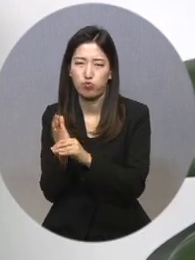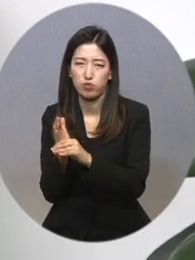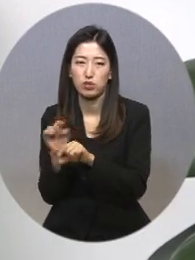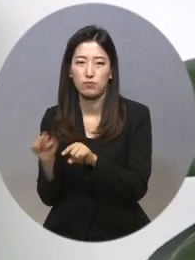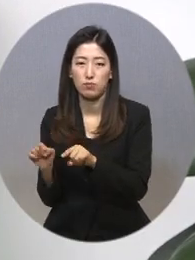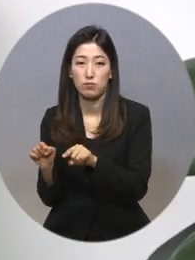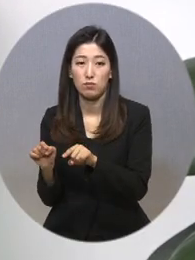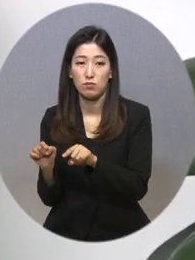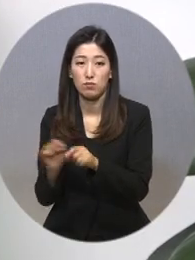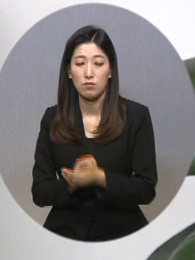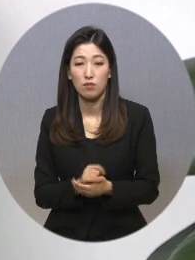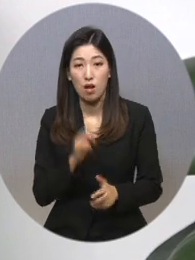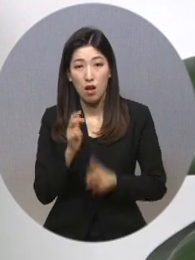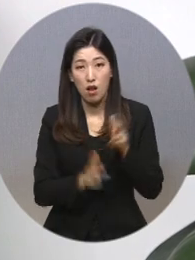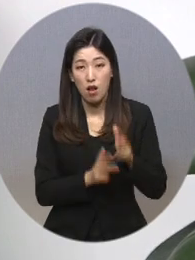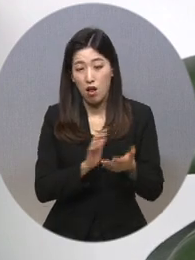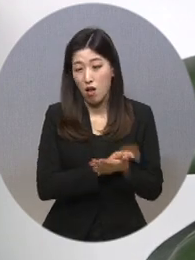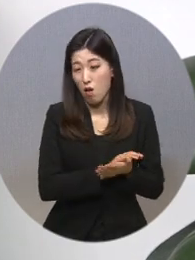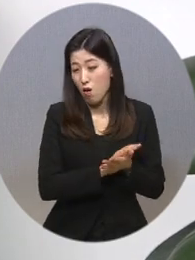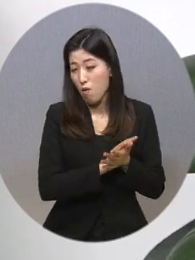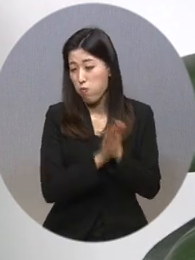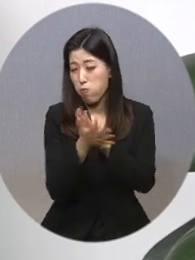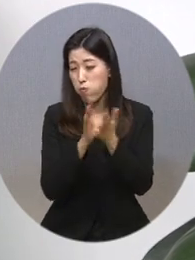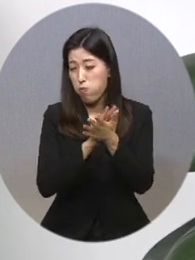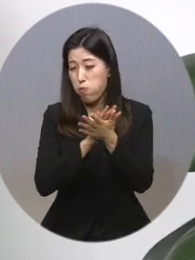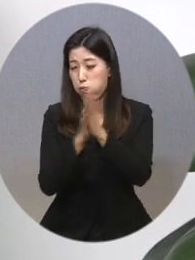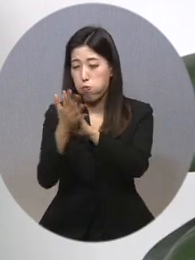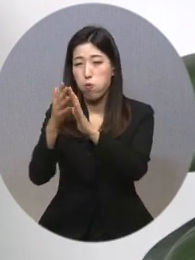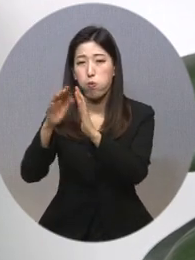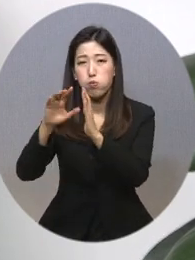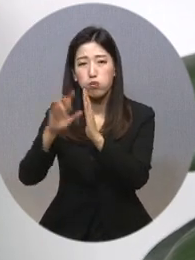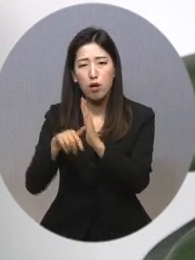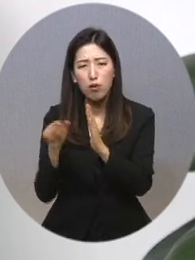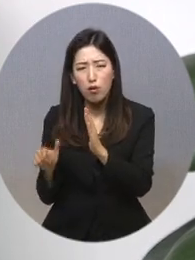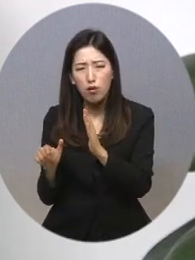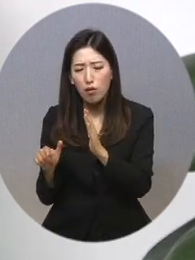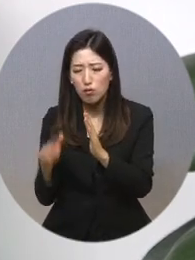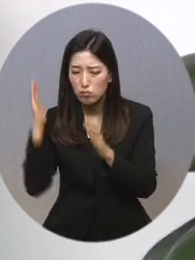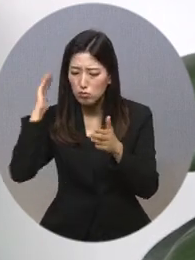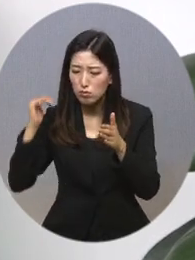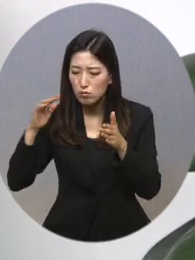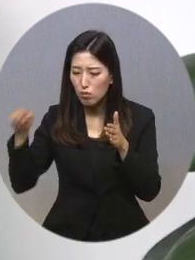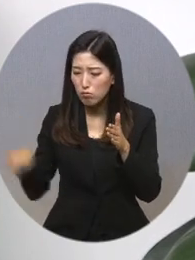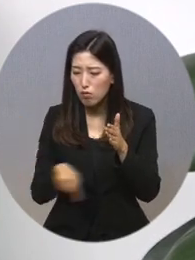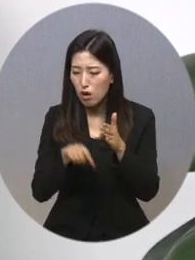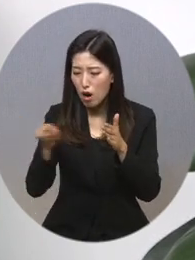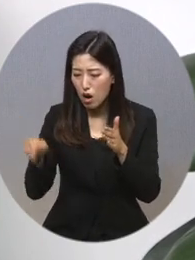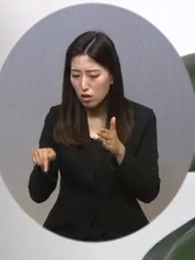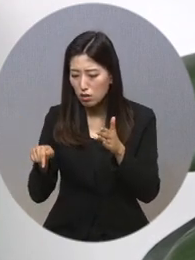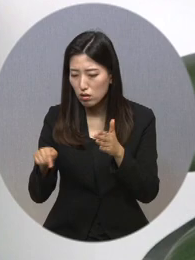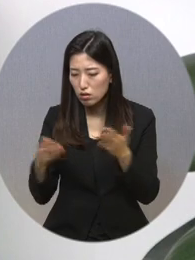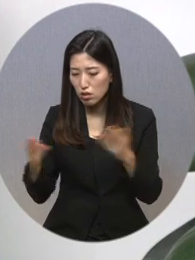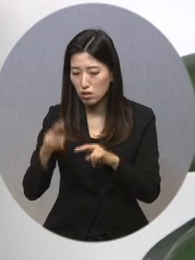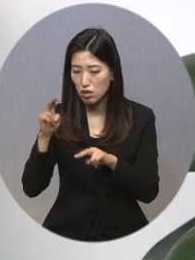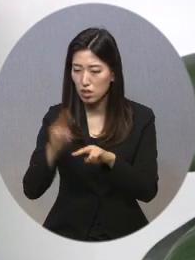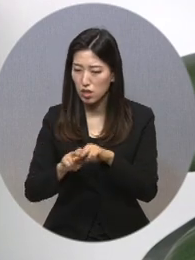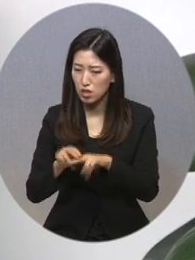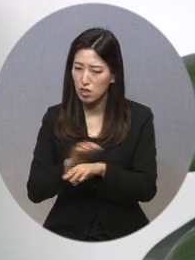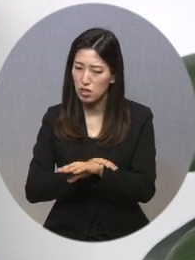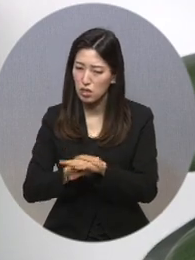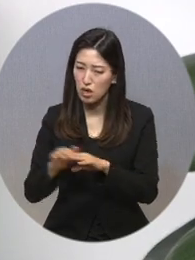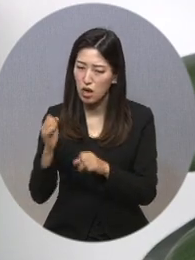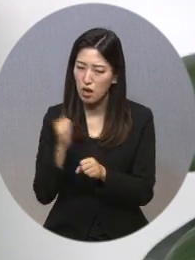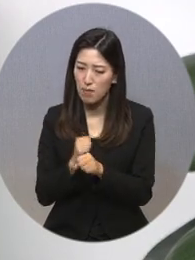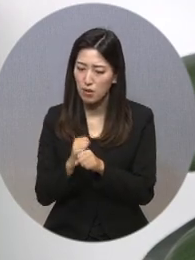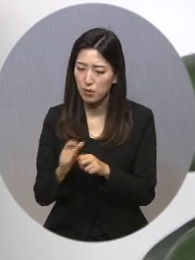급속하게 변화되는 사회 환경 속에서 과연 우리 의정부의 일자리가 제대로 제공되고